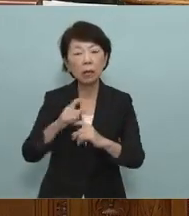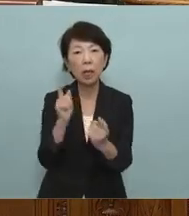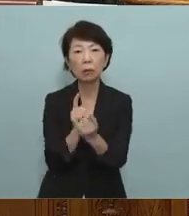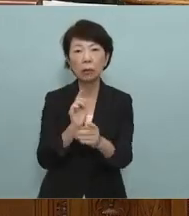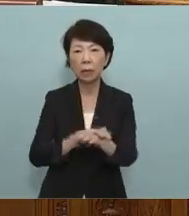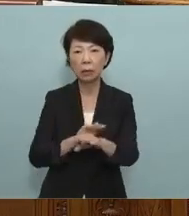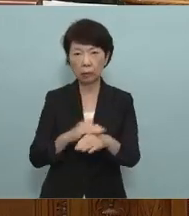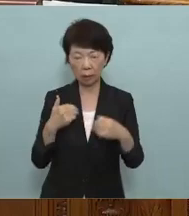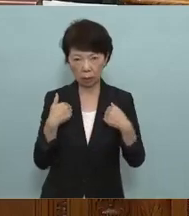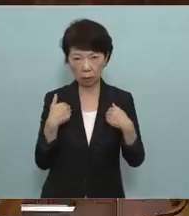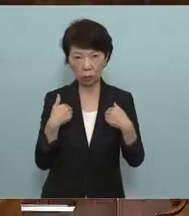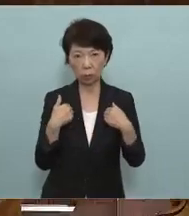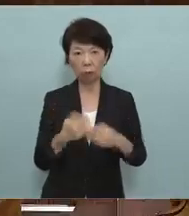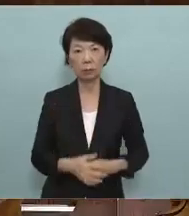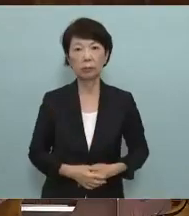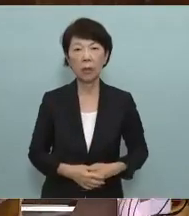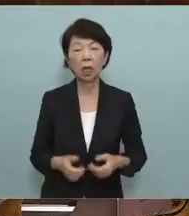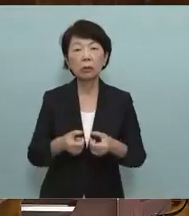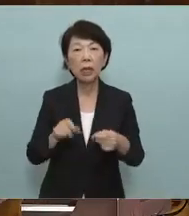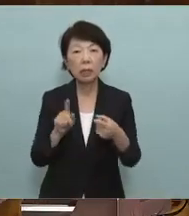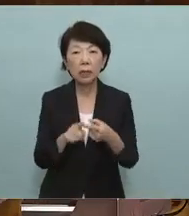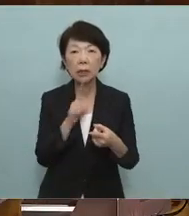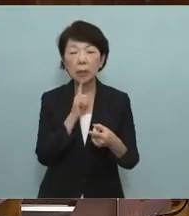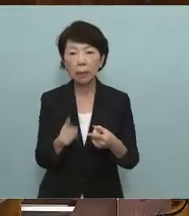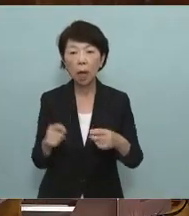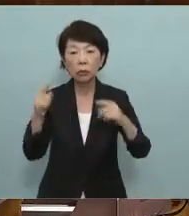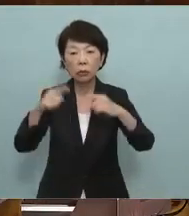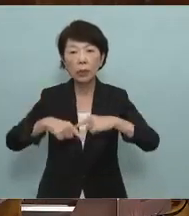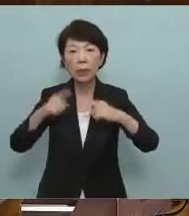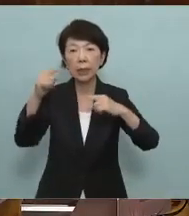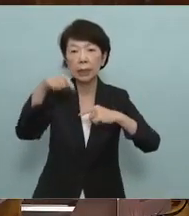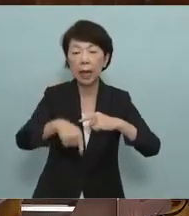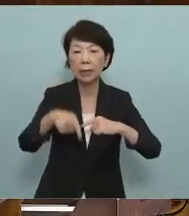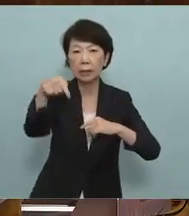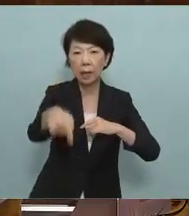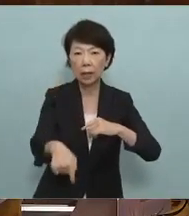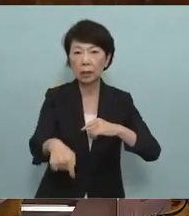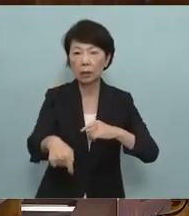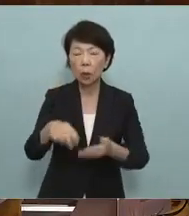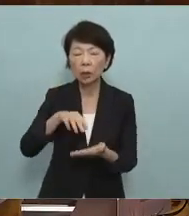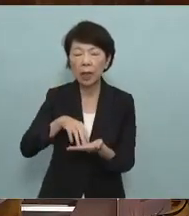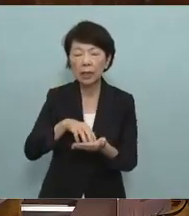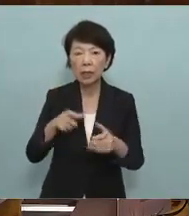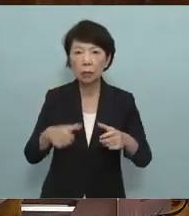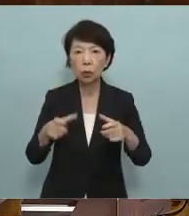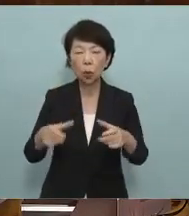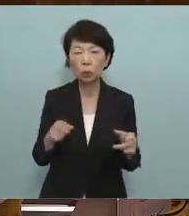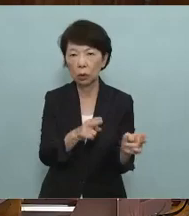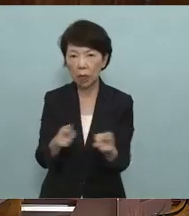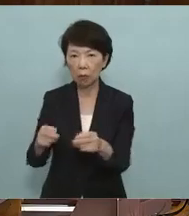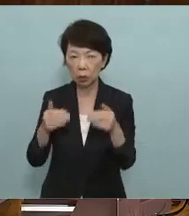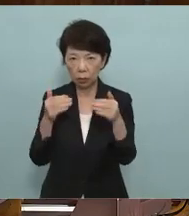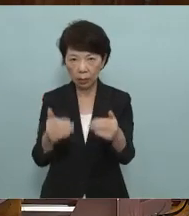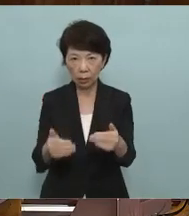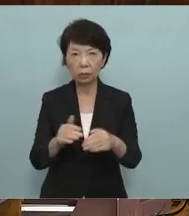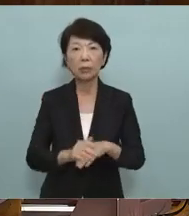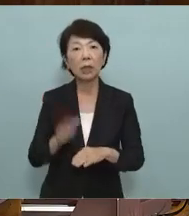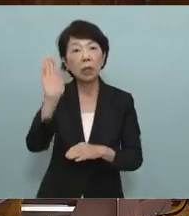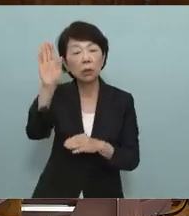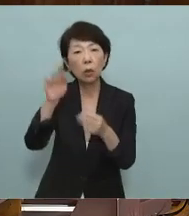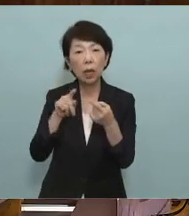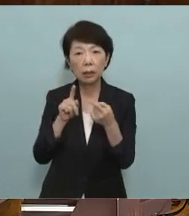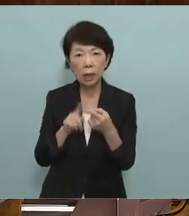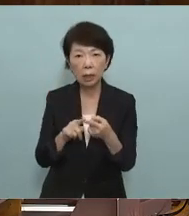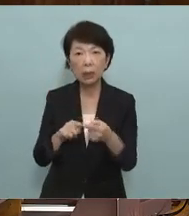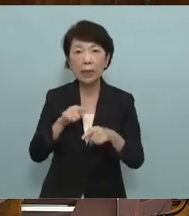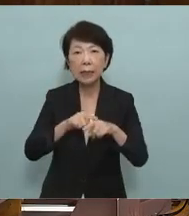が必要です。具体的には、踏切内外における点字ブロックの整備を進めるとともに、将来的には